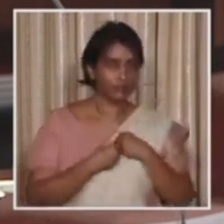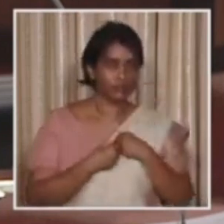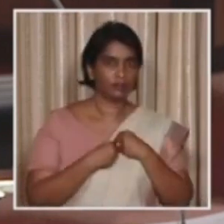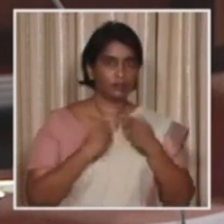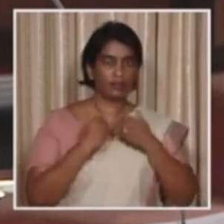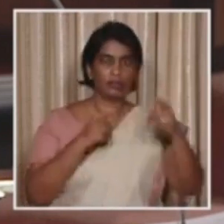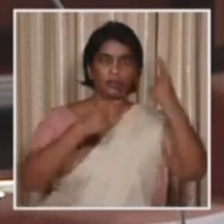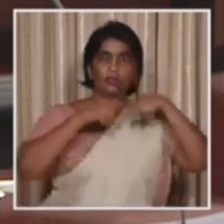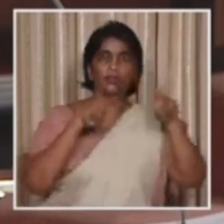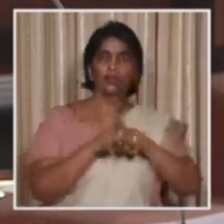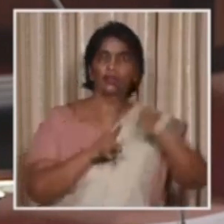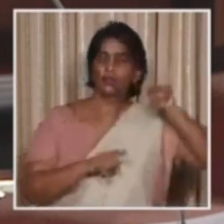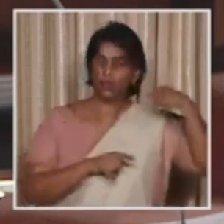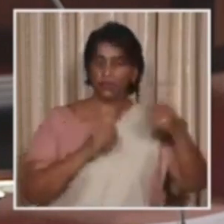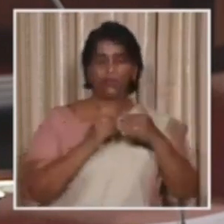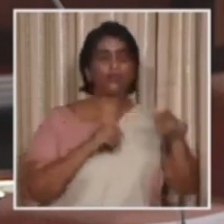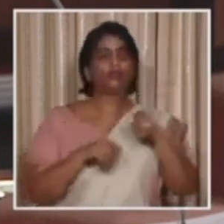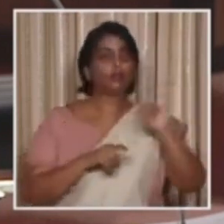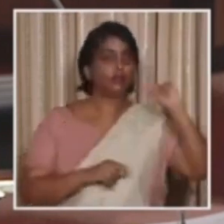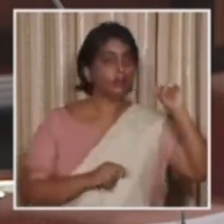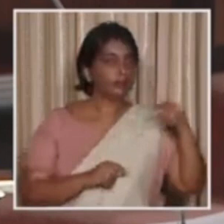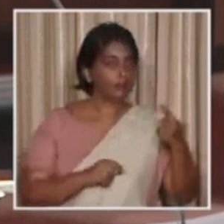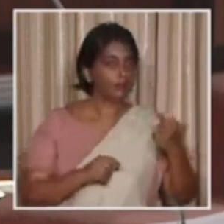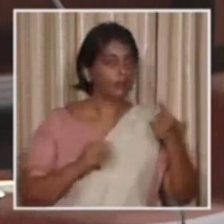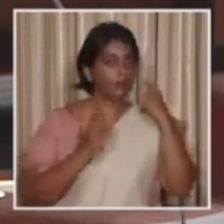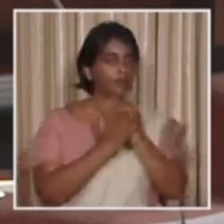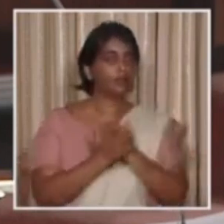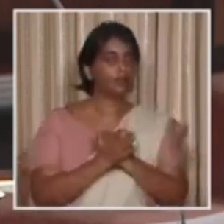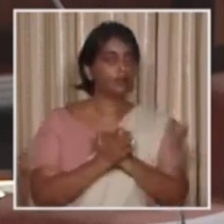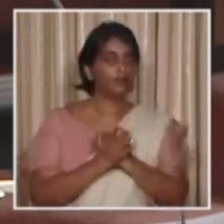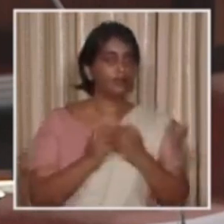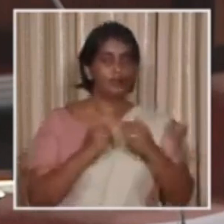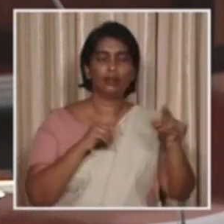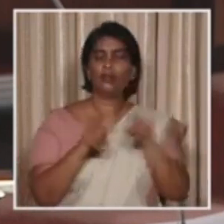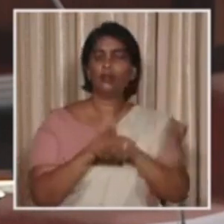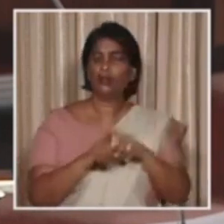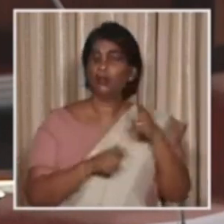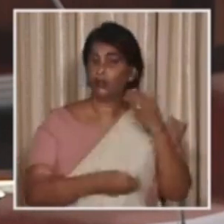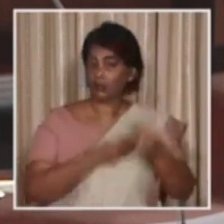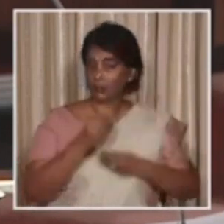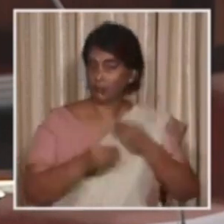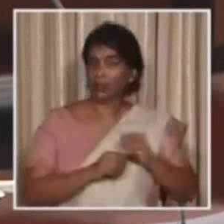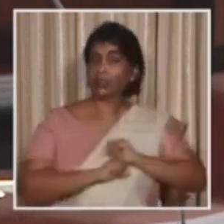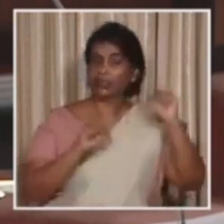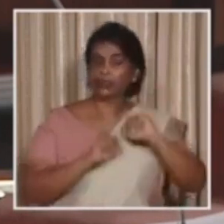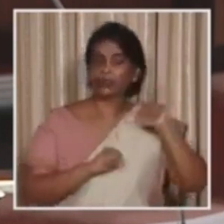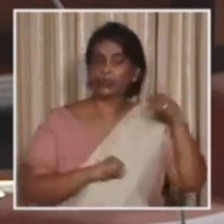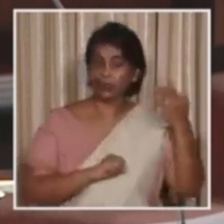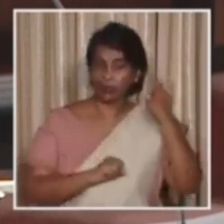நாளைய தினம் எங்களுடைய கடத்தொழிலாளர்கள் ஆர்ப்பாட்டம் ஒன்றை செய்ய இருக்கிறார்கள்.